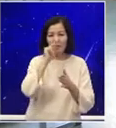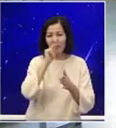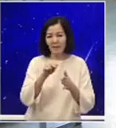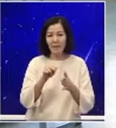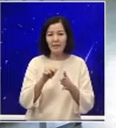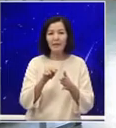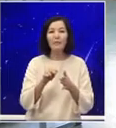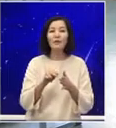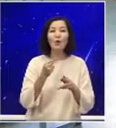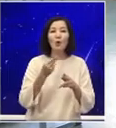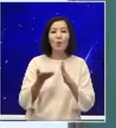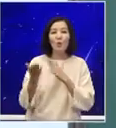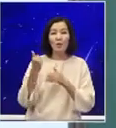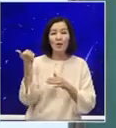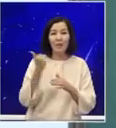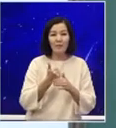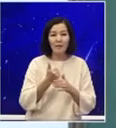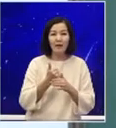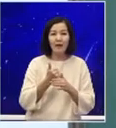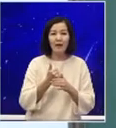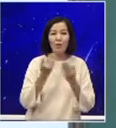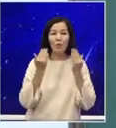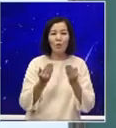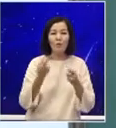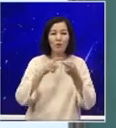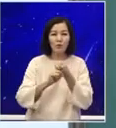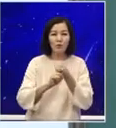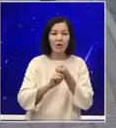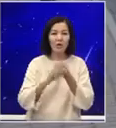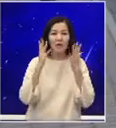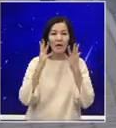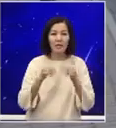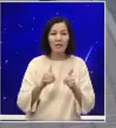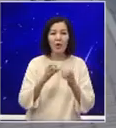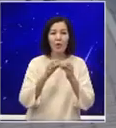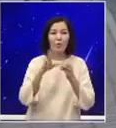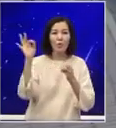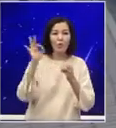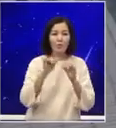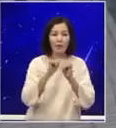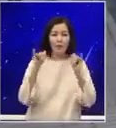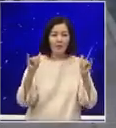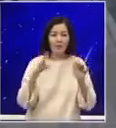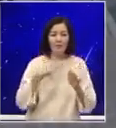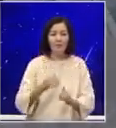бас санитар дәрігер. Салдарынан өткен апта қарағанда COVID жұқтырғандардың қатары 14%-ға артқан.